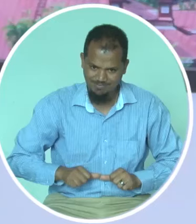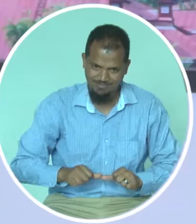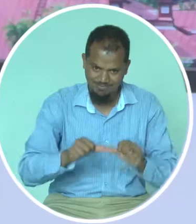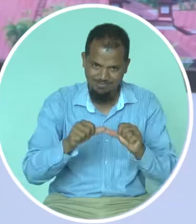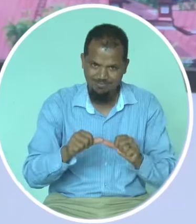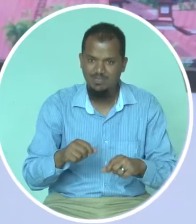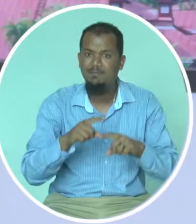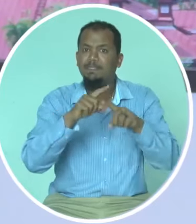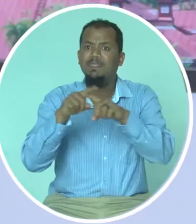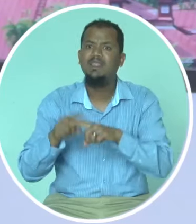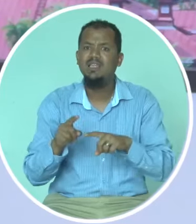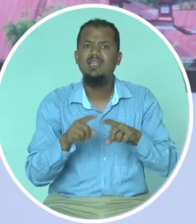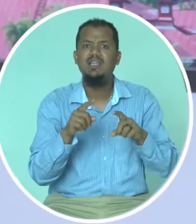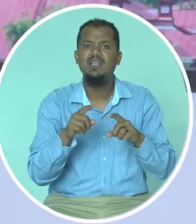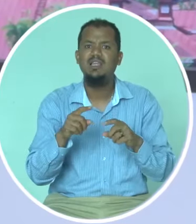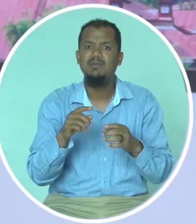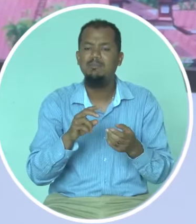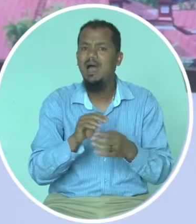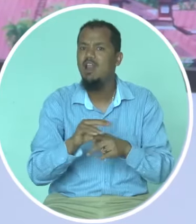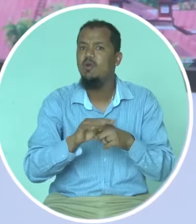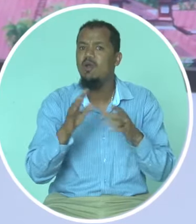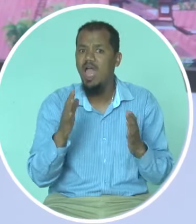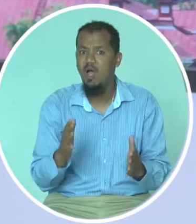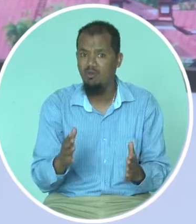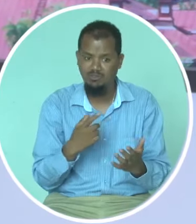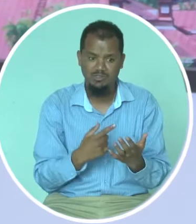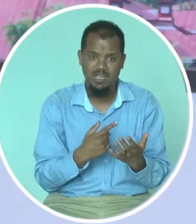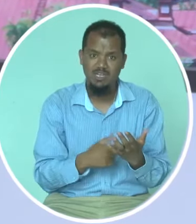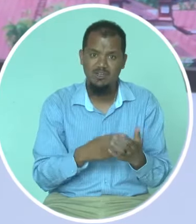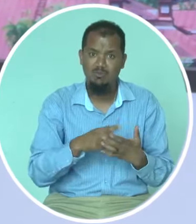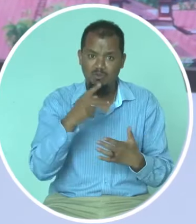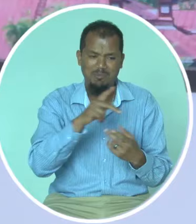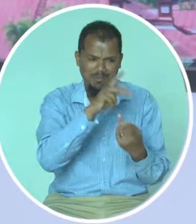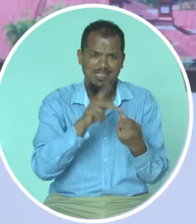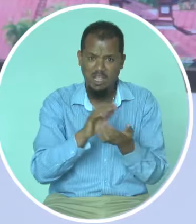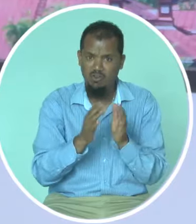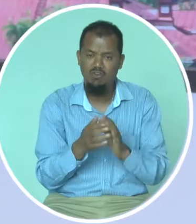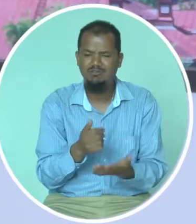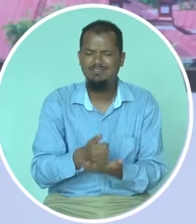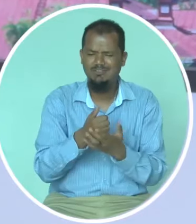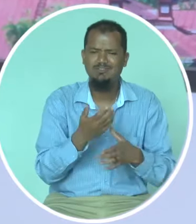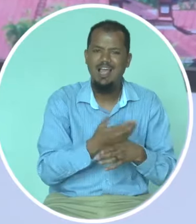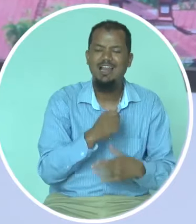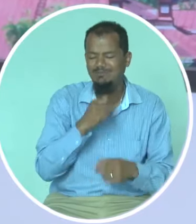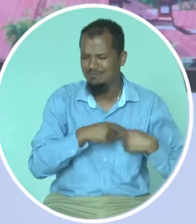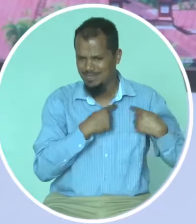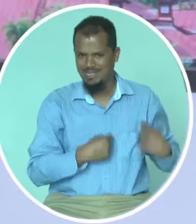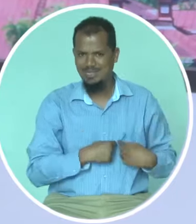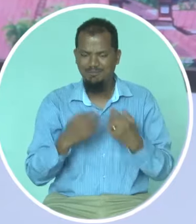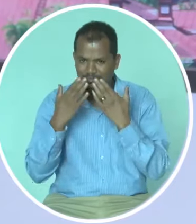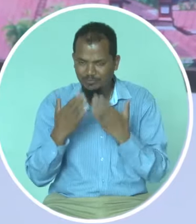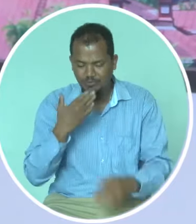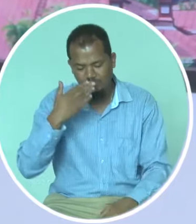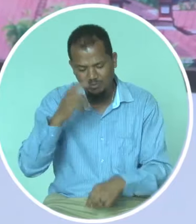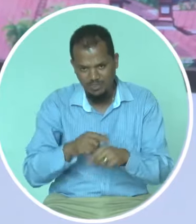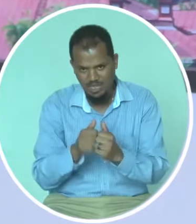እንዘልቃለን። የተለያዩ የቴክኒክ ባለሙያዎች ደግሞ ይህንን ፕሮግራም የተሳካ እንዲሆን እገዛቸውን አልነፈጉንም። ከልብ እናመሰግናለን። ጥሩ